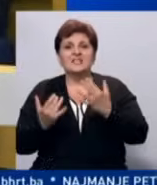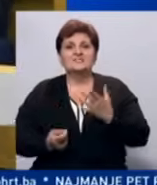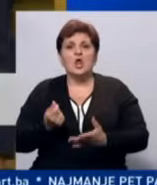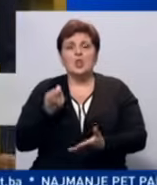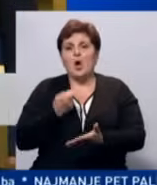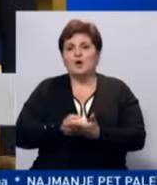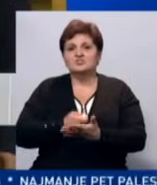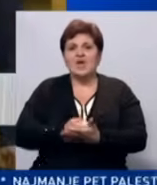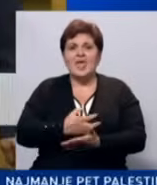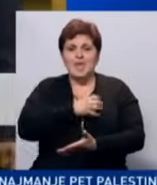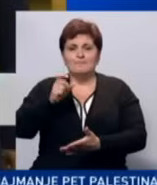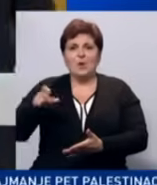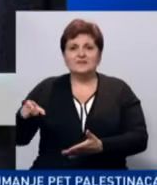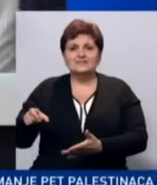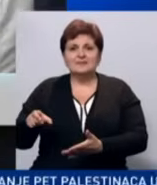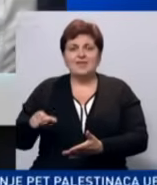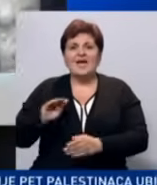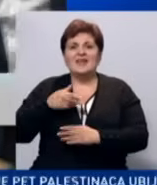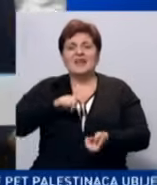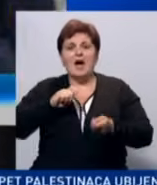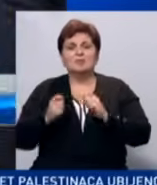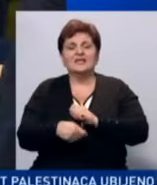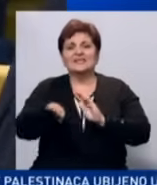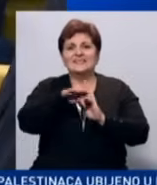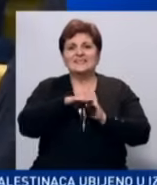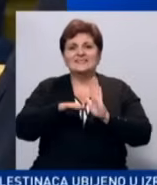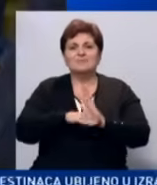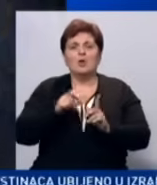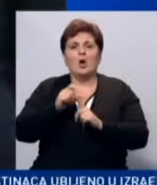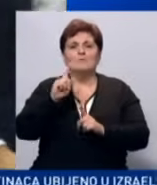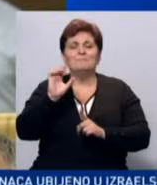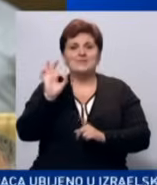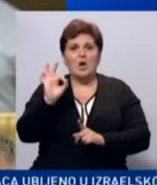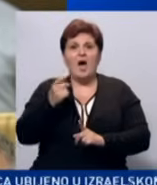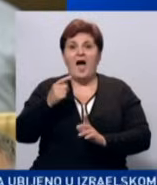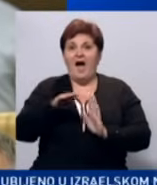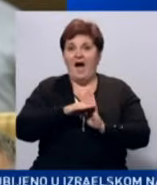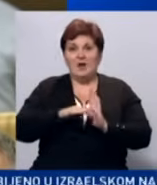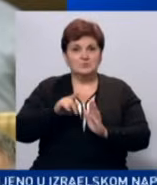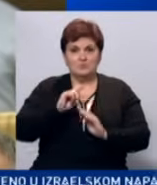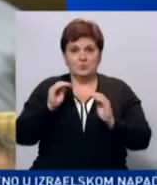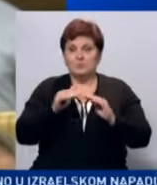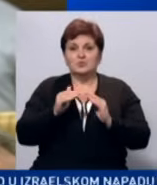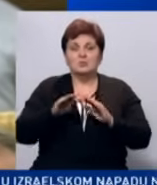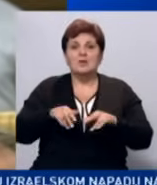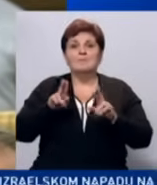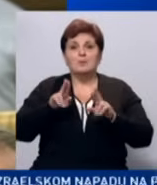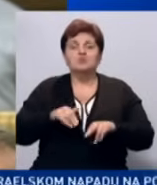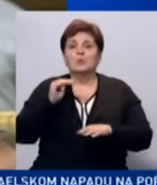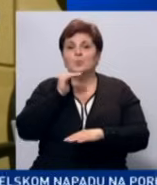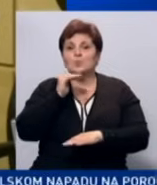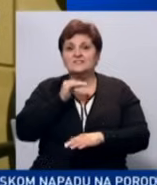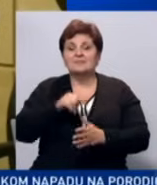novčanih primanja boračke populacije nakon izmjena zakona o PIU. Ako set zakona bude usvojen, bit će moguće u